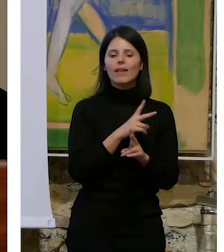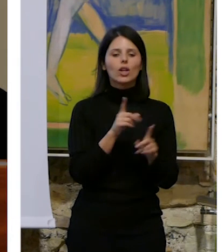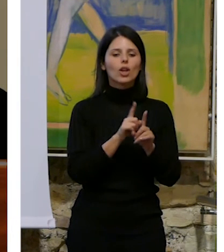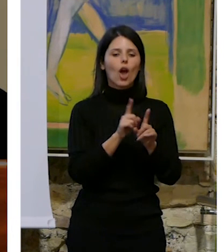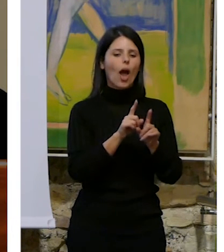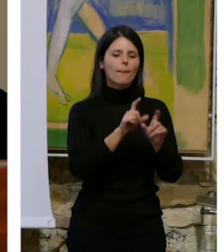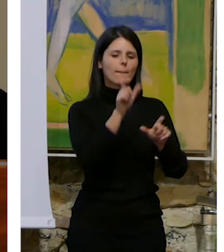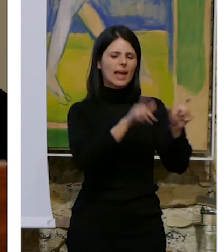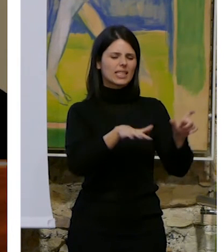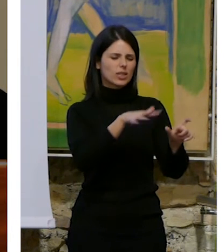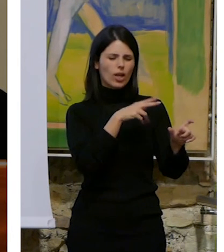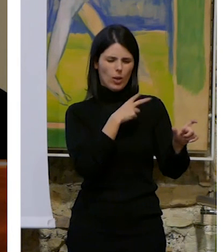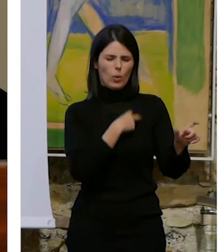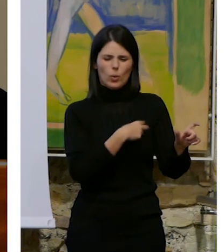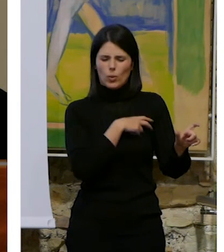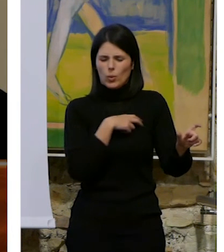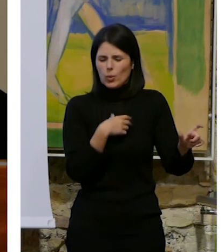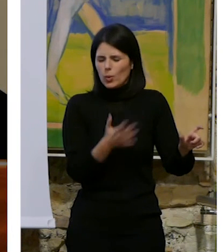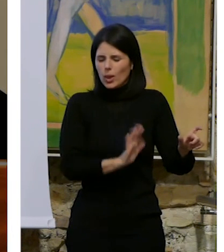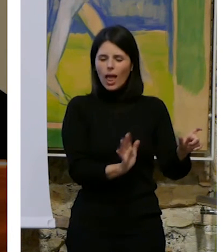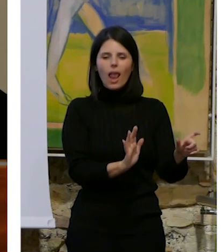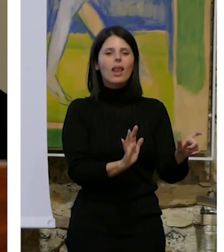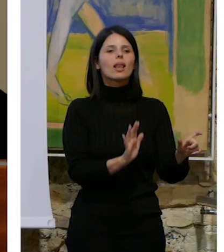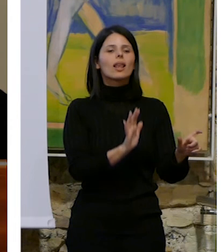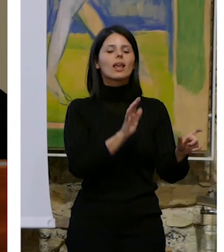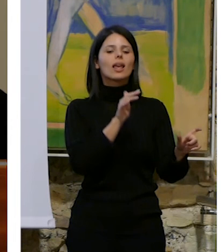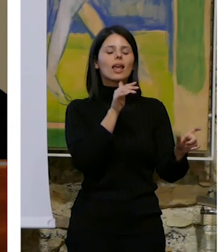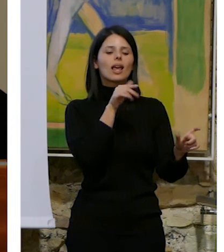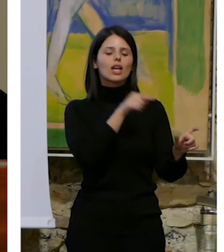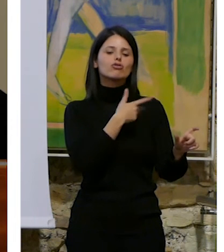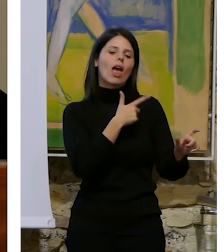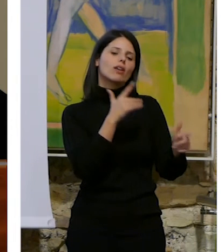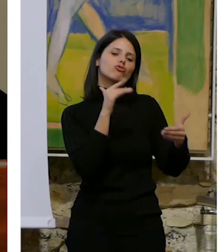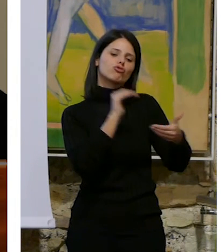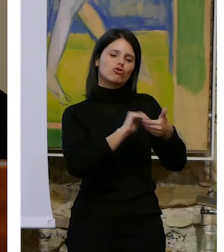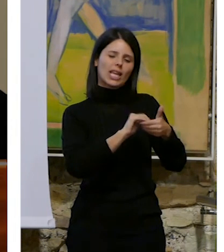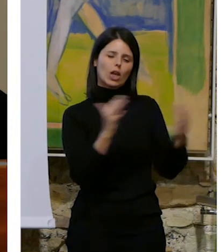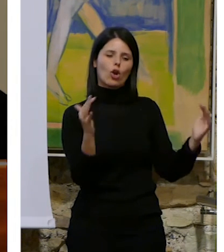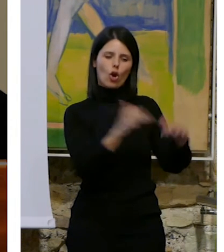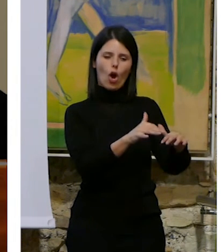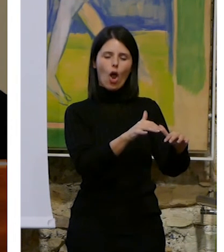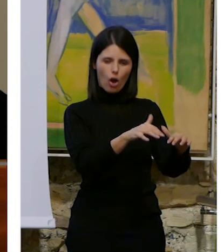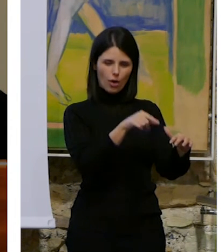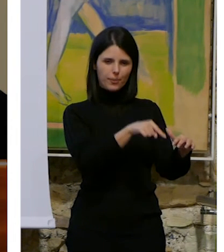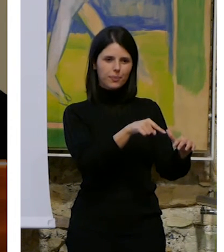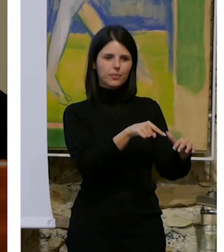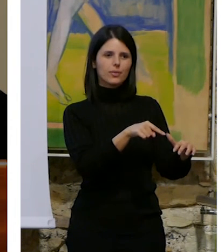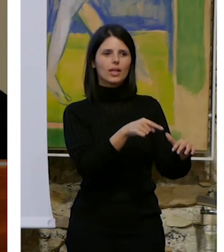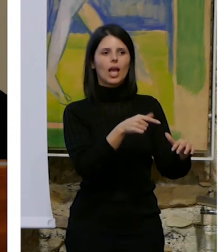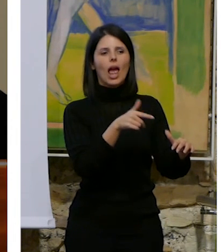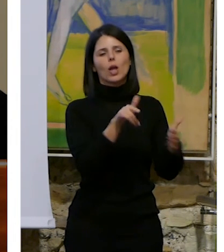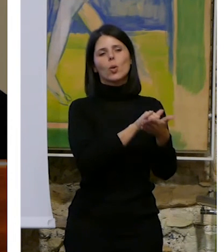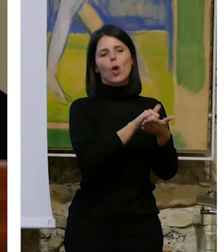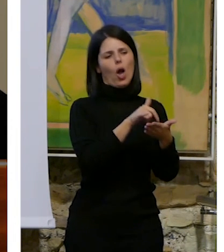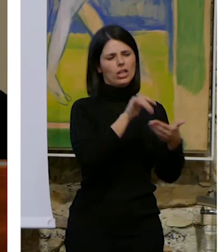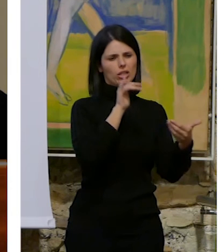top, insuperabile. Loro avevano un loro circolo, un club, c'era New York, c'erano